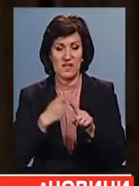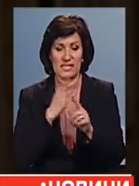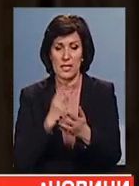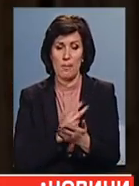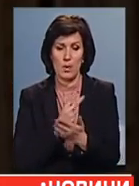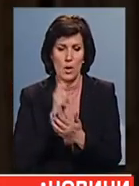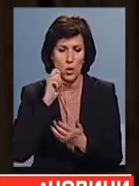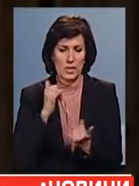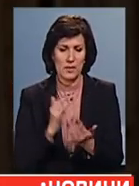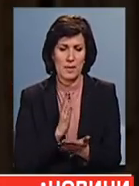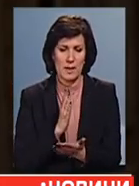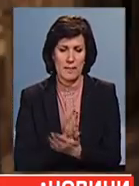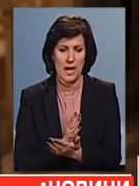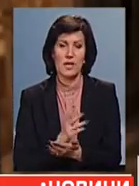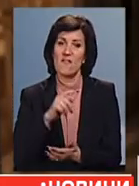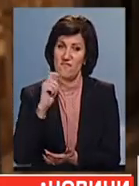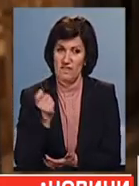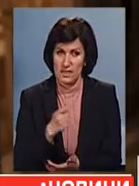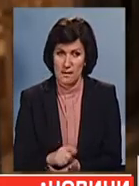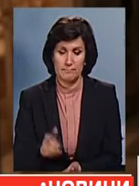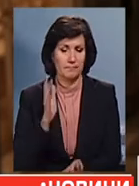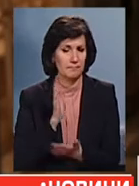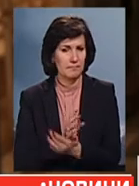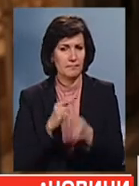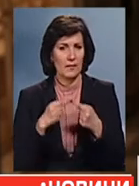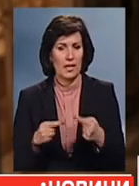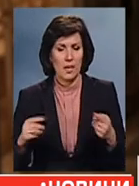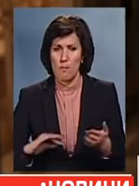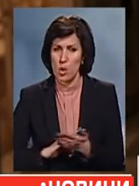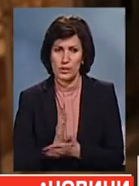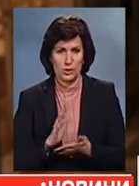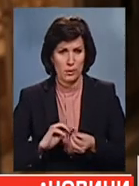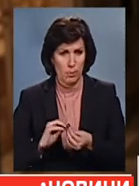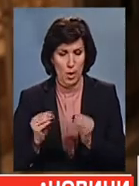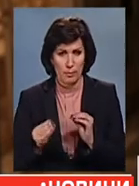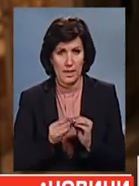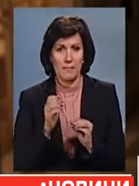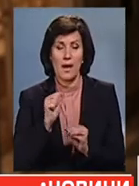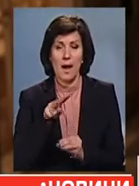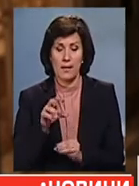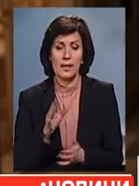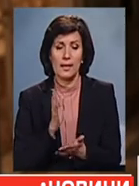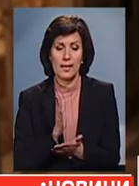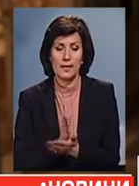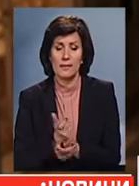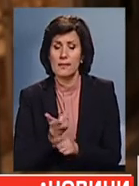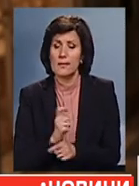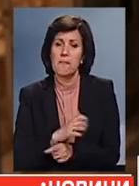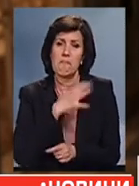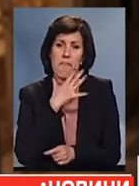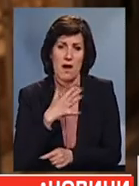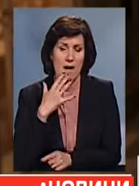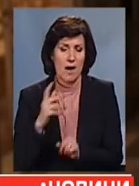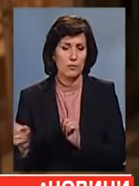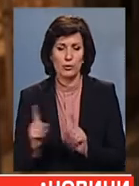показ. Україна тепер має війна, має різні політичні проблеми, але є так багато,